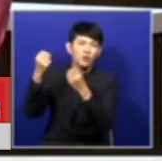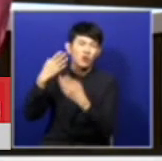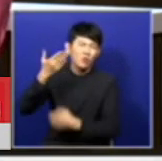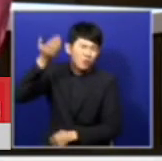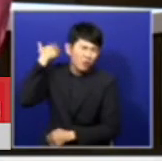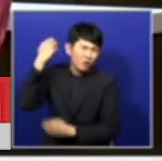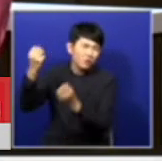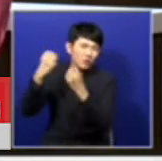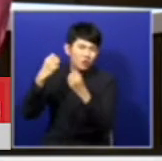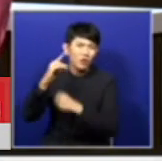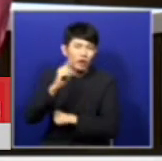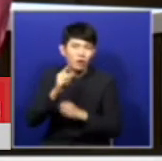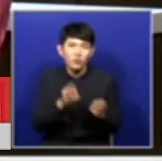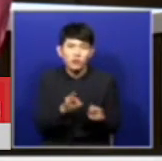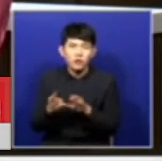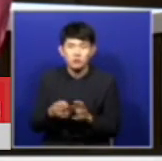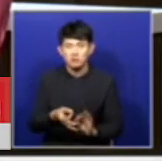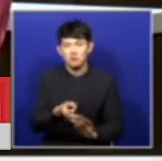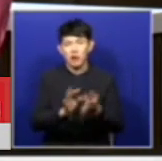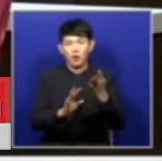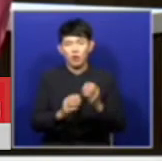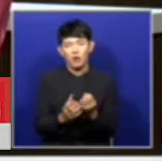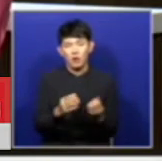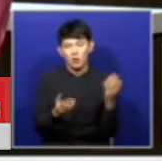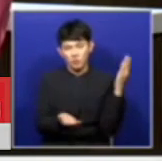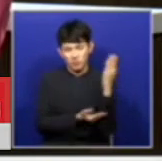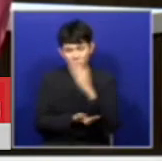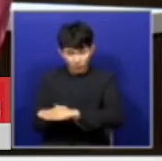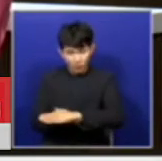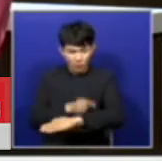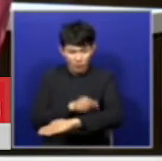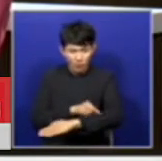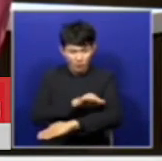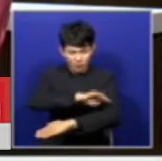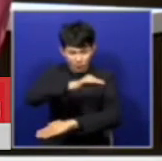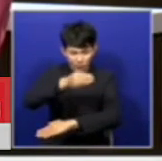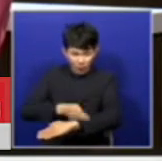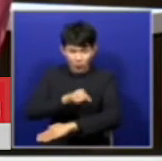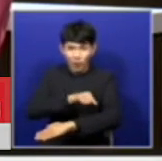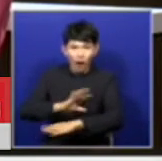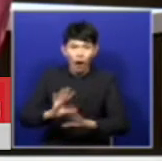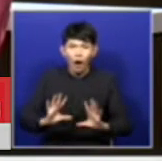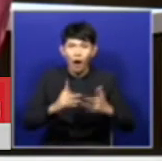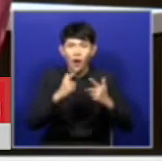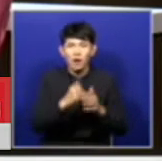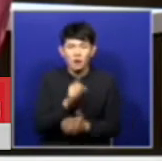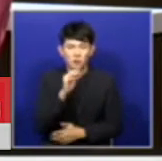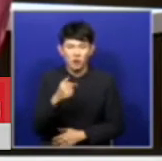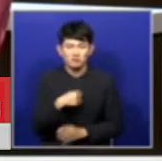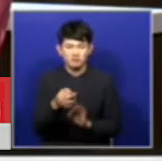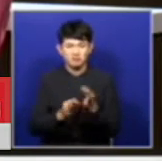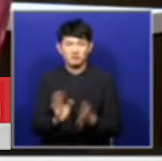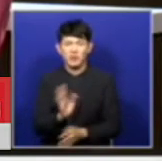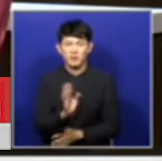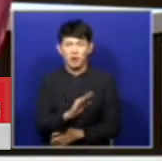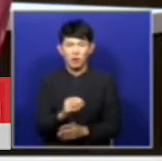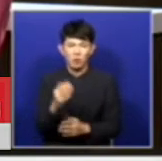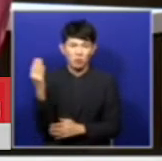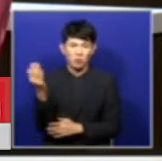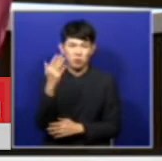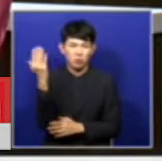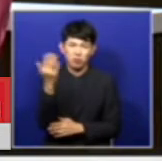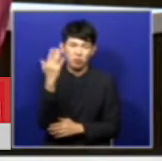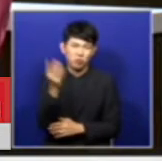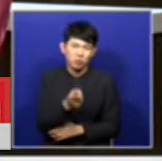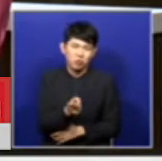านี้ก็คือการเผาเราบอกว่าอย่าเผาเลยเพราะเผาแล้วมันจะเกิดหมอกควันแต่เราไม่มีกระบวนการทด